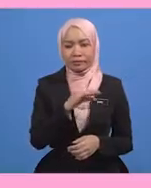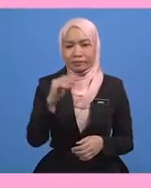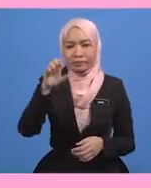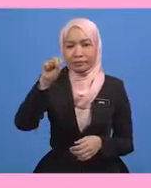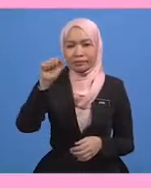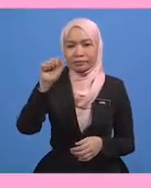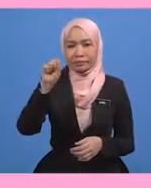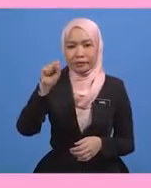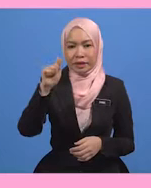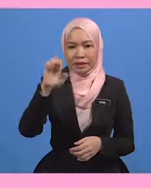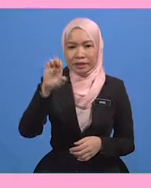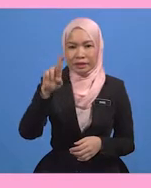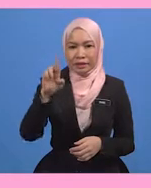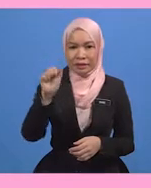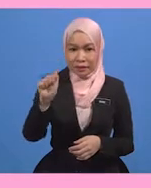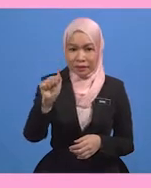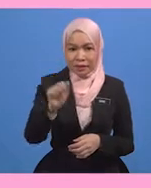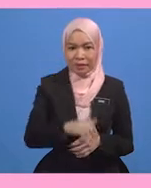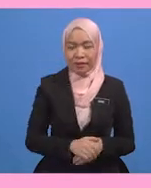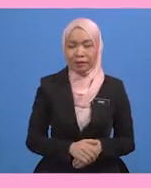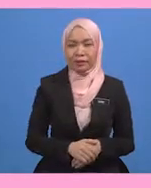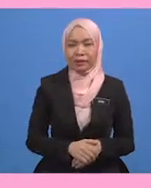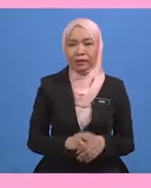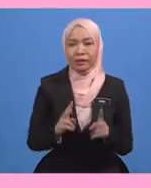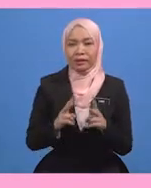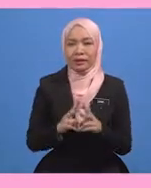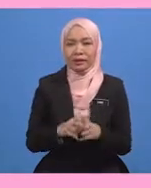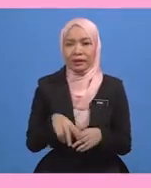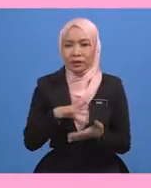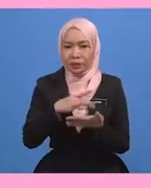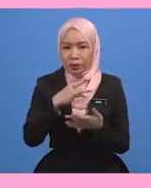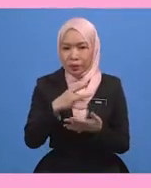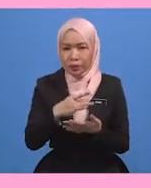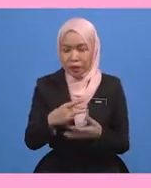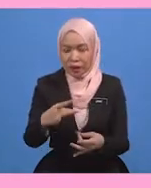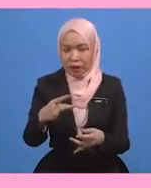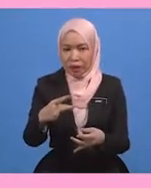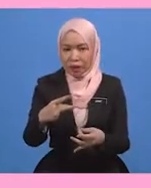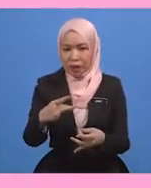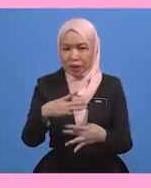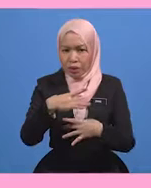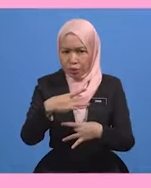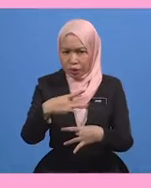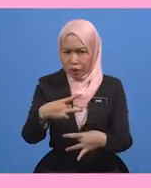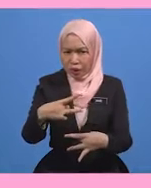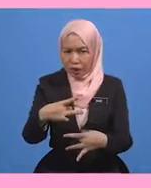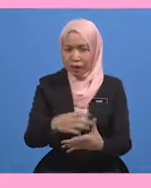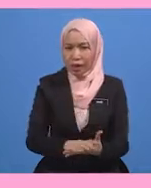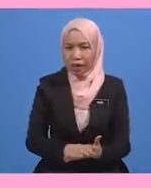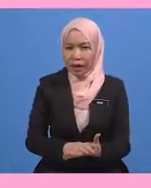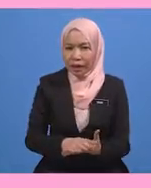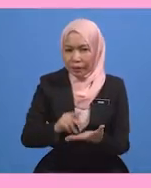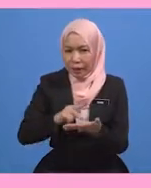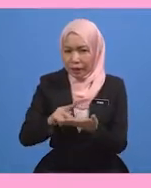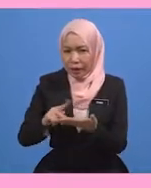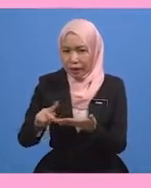Arab untuk menyelidiki karya-karya sarjana Timur Tengah. Contohnya, karya Georgi